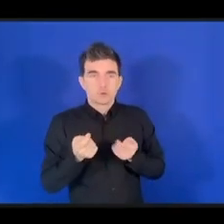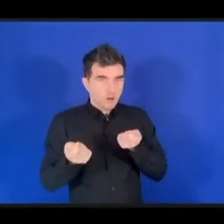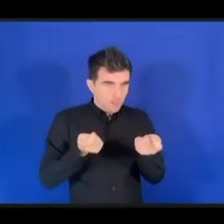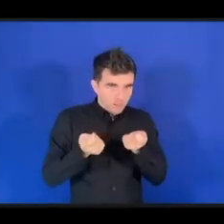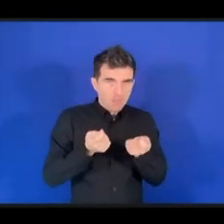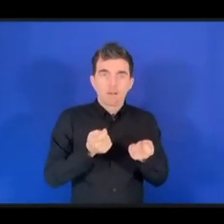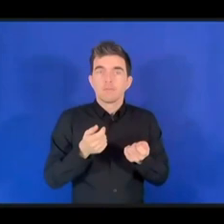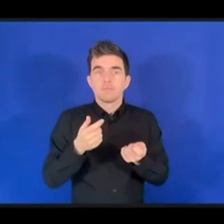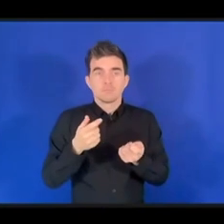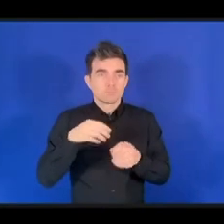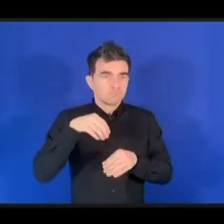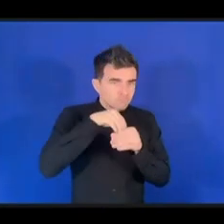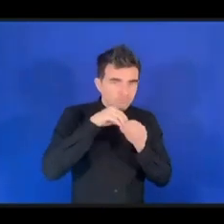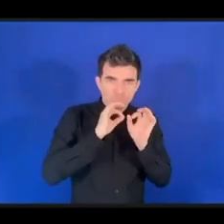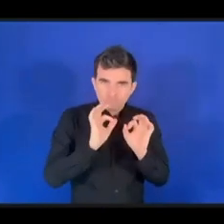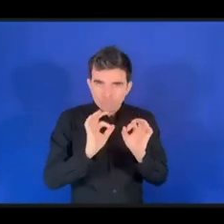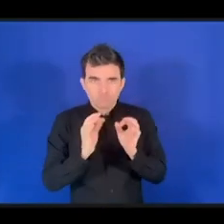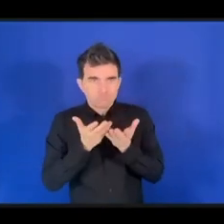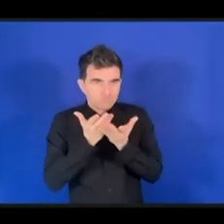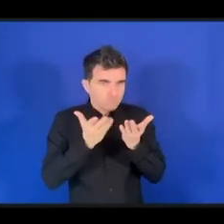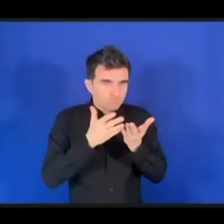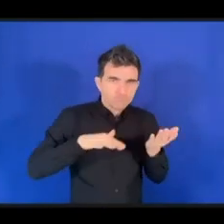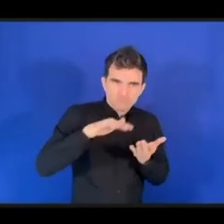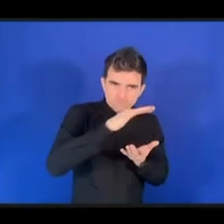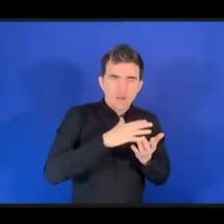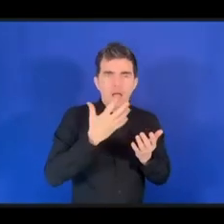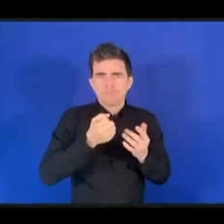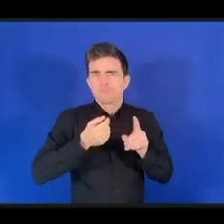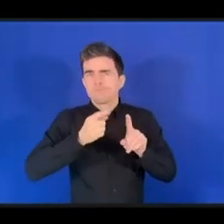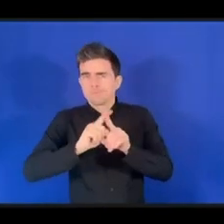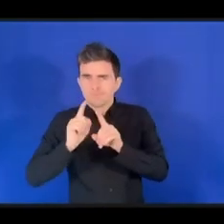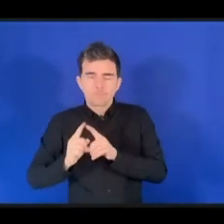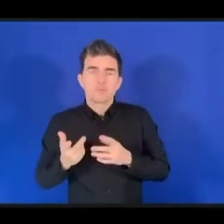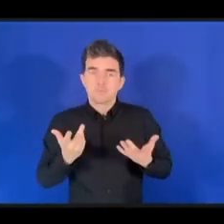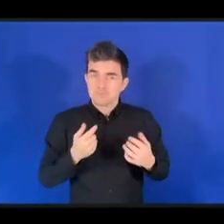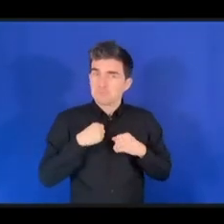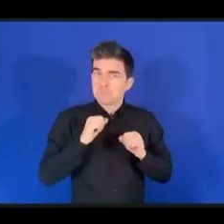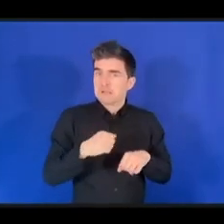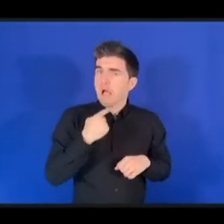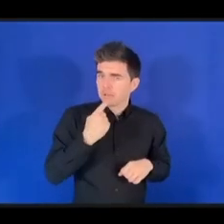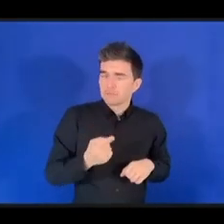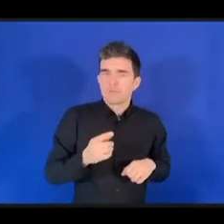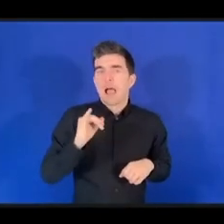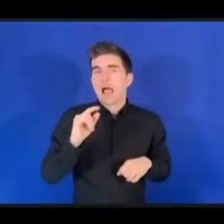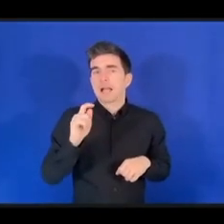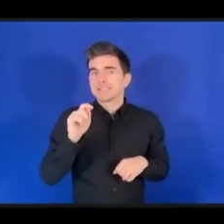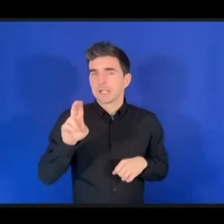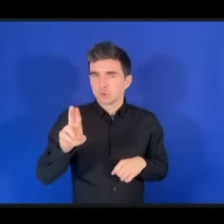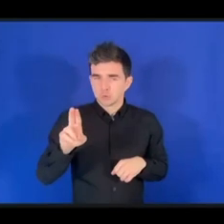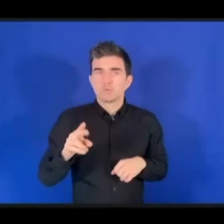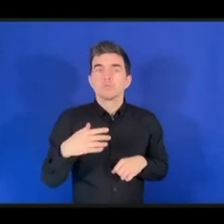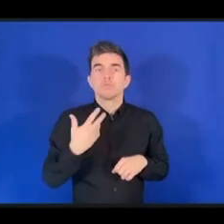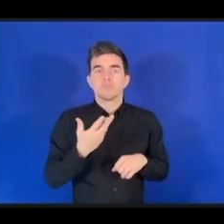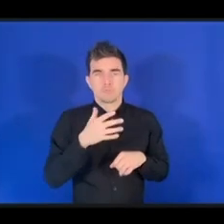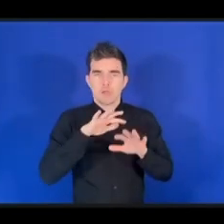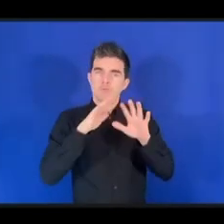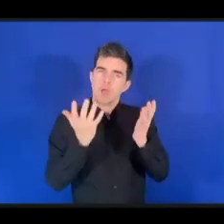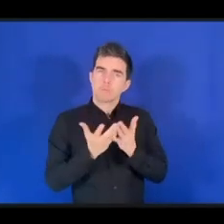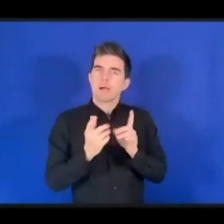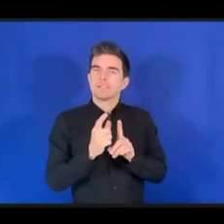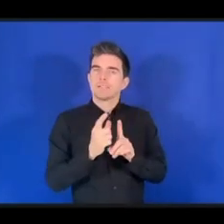التعاون في المجالات الخاصه بالحوكمه الرقميه والدبلوماسيه الرقميه